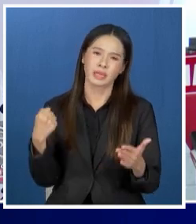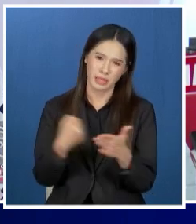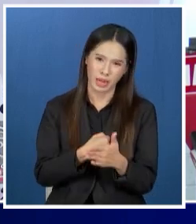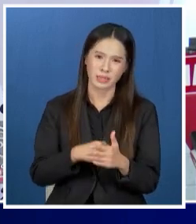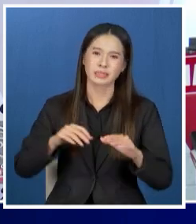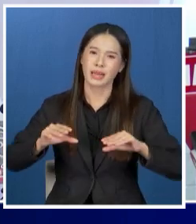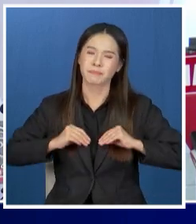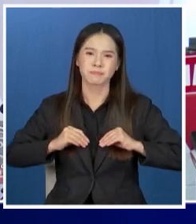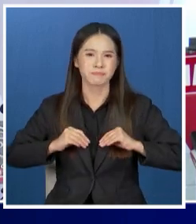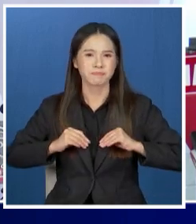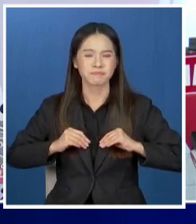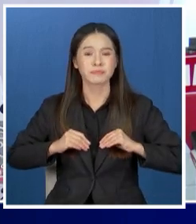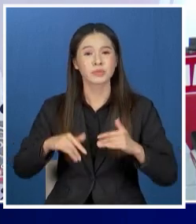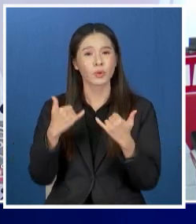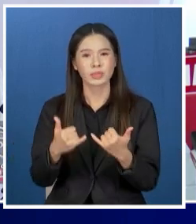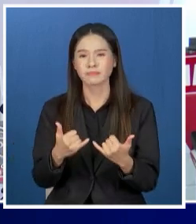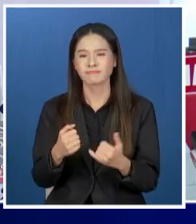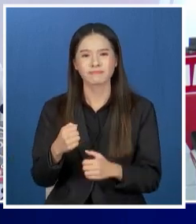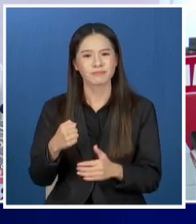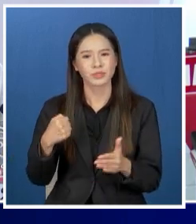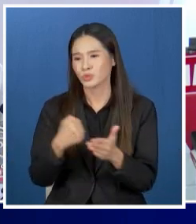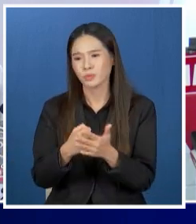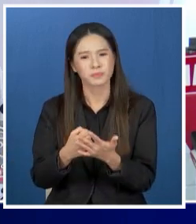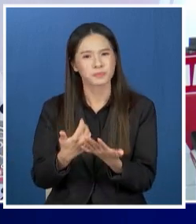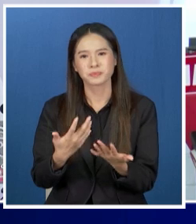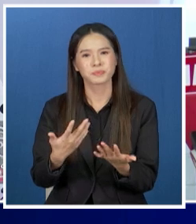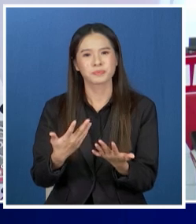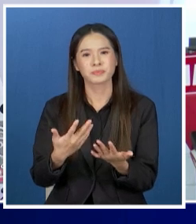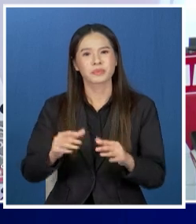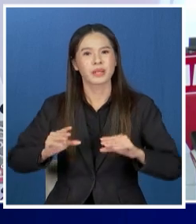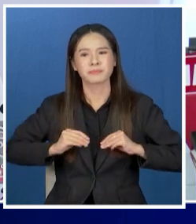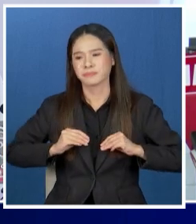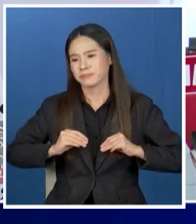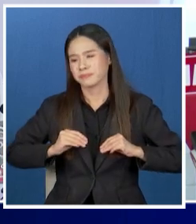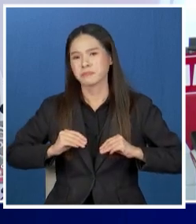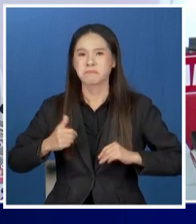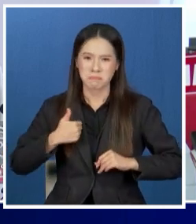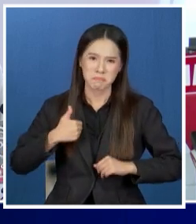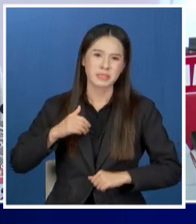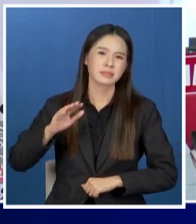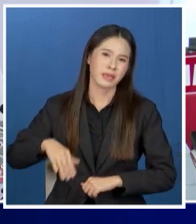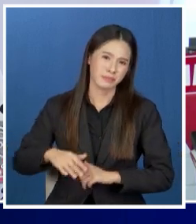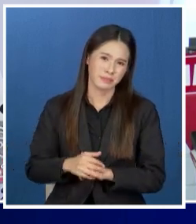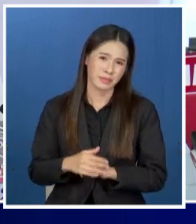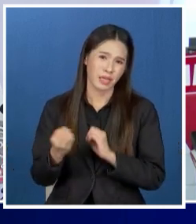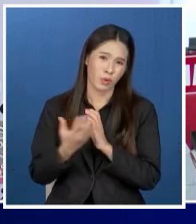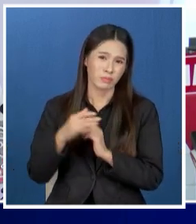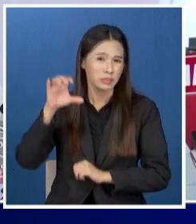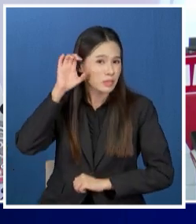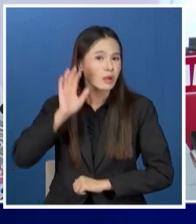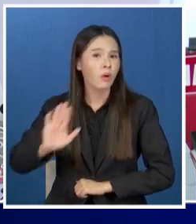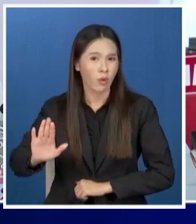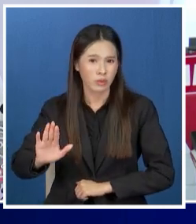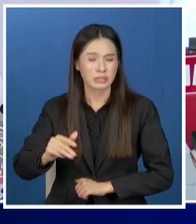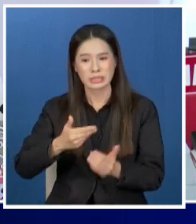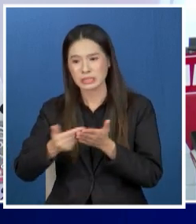ที่ออกมายอมรับแบบคือณตอนนี้เนี่ยมันสู้ไปแล้วหลายยกไงคือพอมายอมรับแล้วเนี่ยมันมีบาดแผลกระทบความเชื่อมั่นนะ